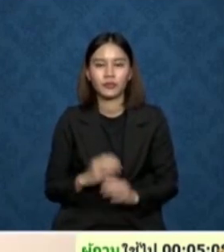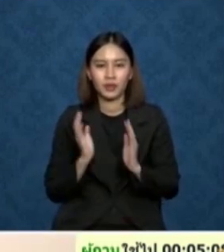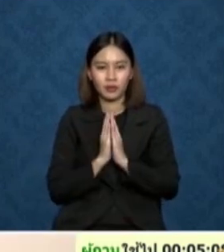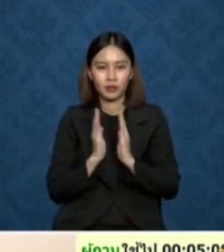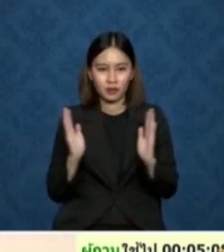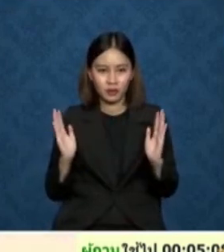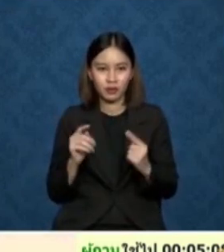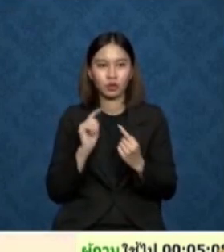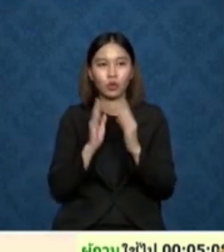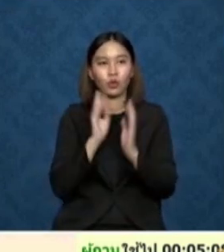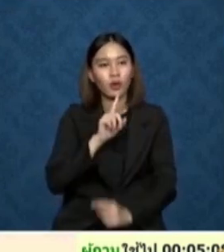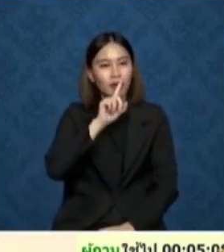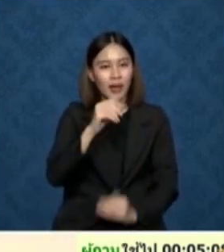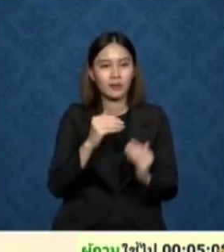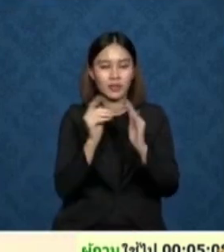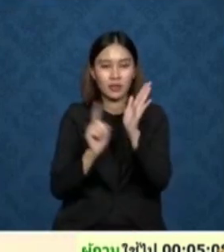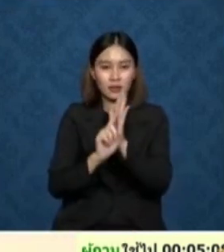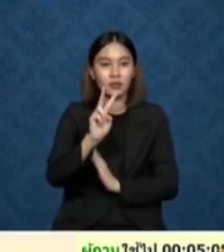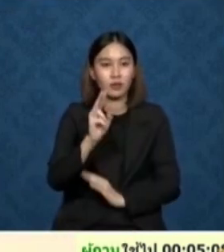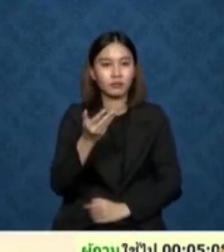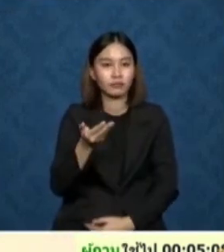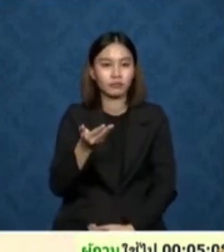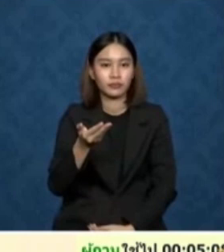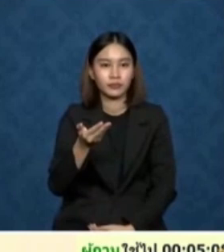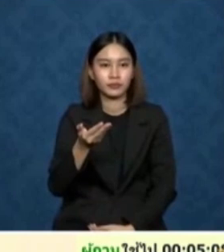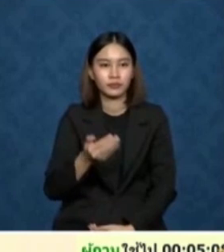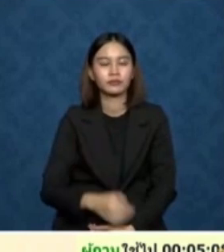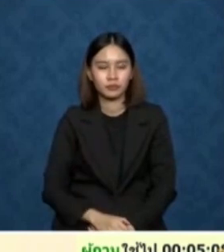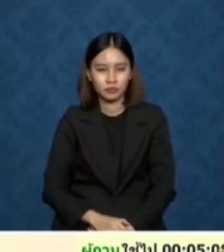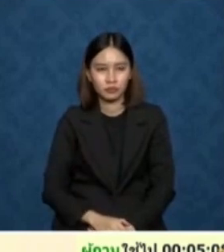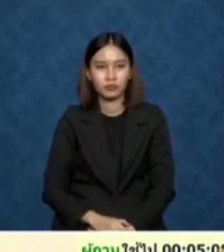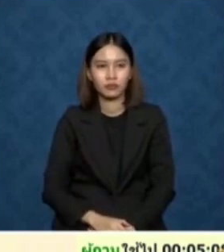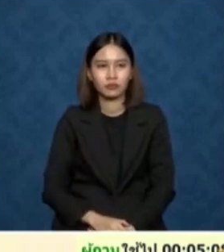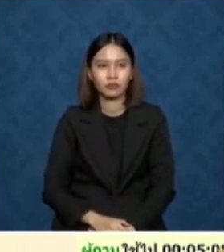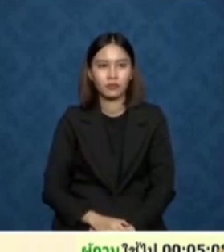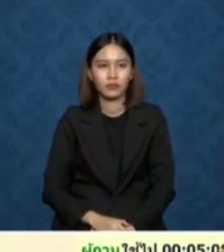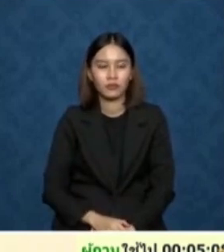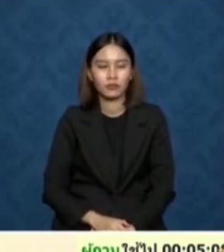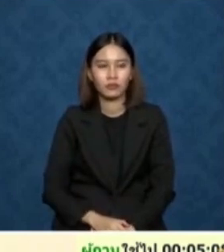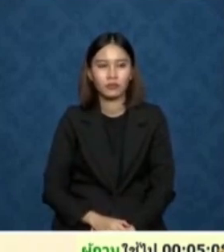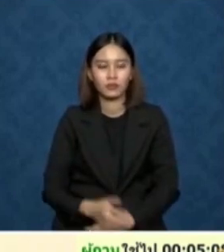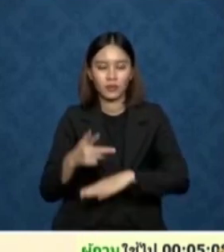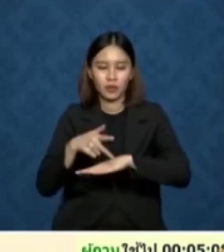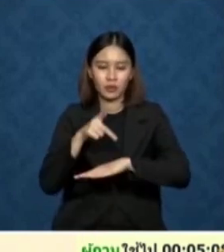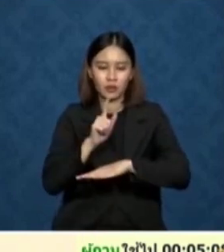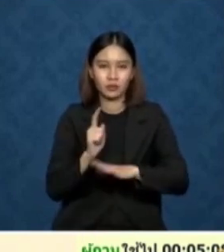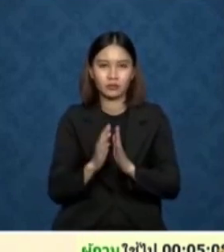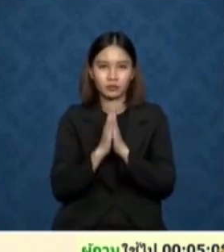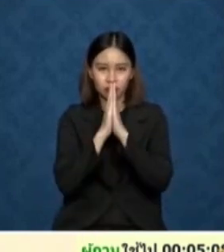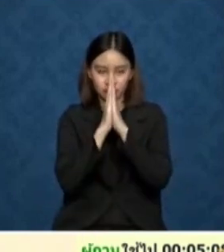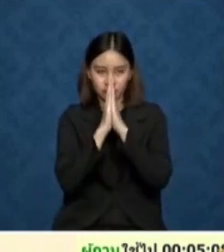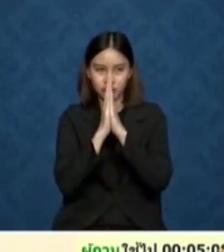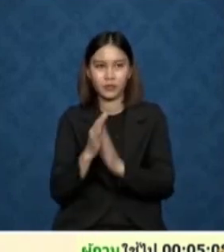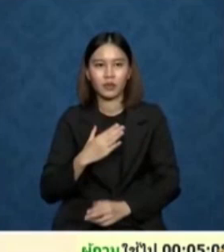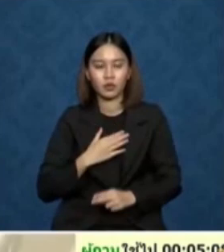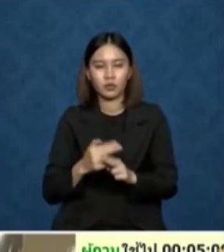ขบคุณครับ ตั้งผู้ถามจะใช้สิทธถามใรบที่ 2 มั้ยครับเชือนครับกราเรีนทานประทานสพ